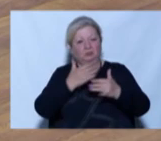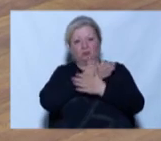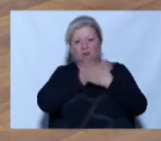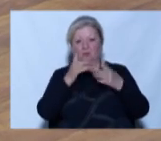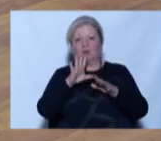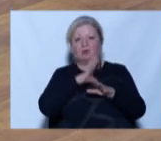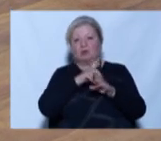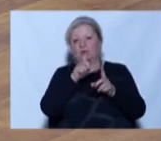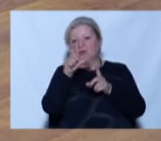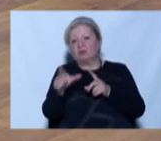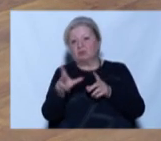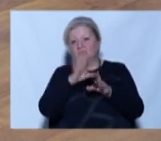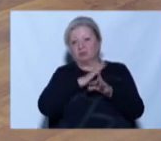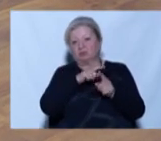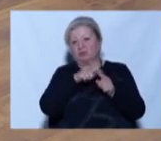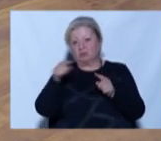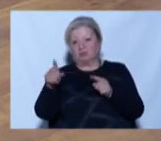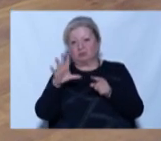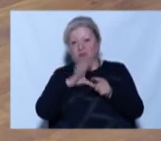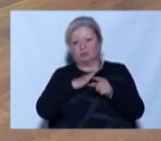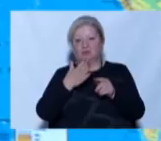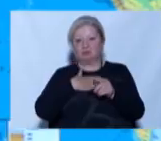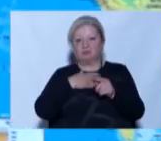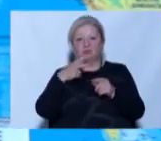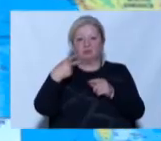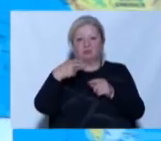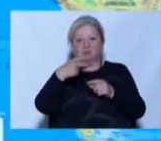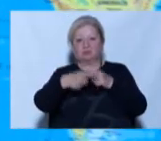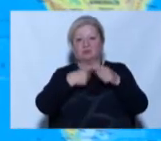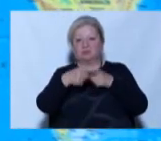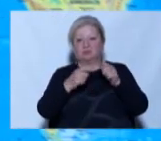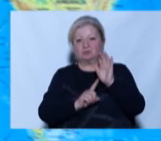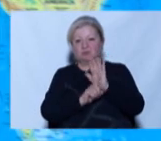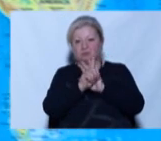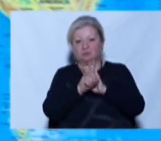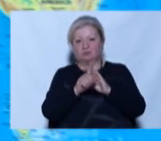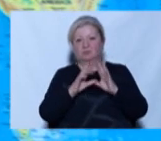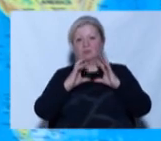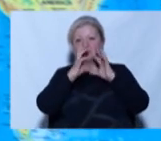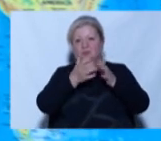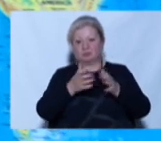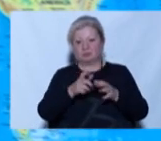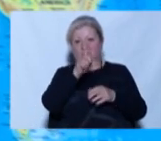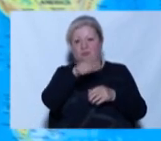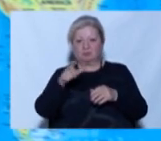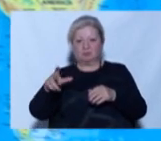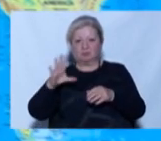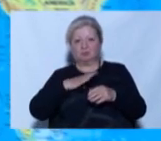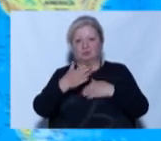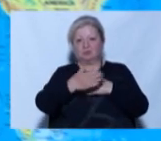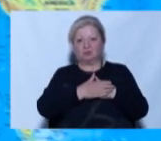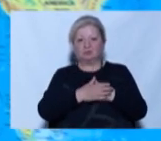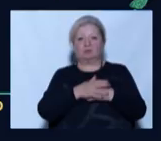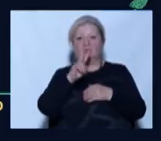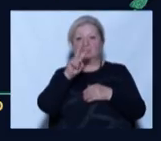პერიოდი, როდესაც ჩვენი საუკუნის, მეოცე საუკუნის დასაწყისში მსოფლიო მოსახლეობა დაახლოებით 230